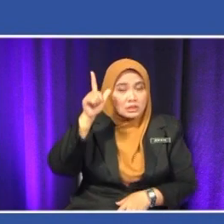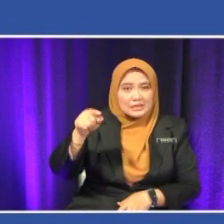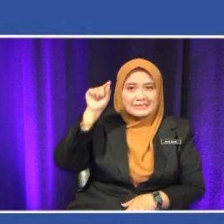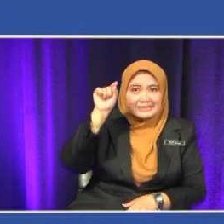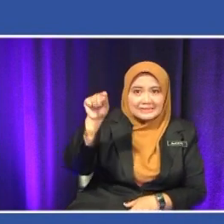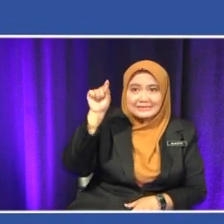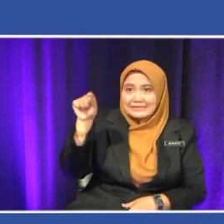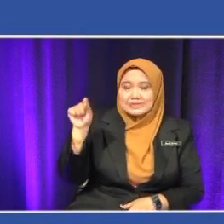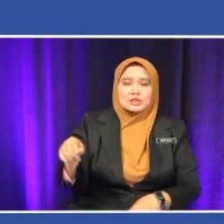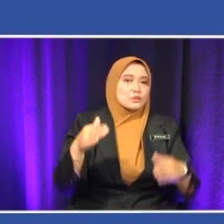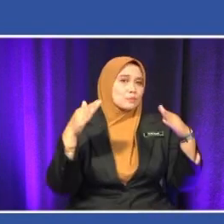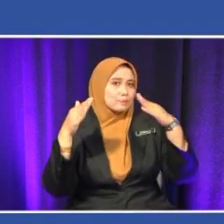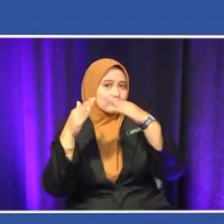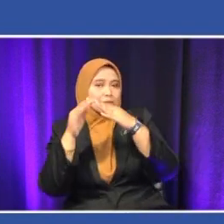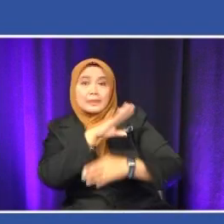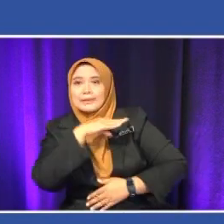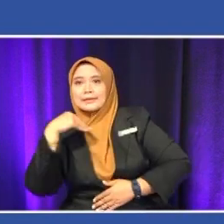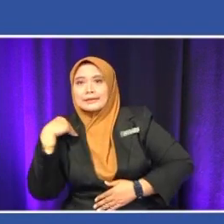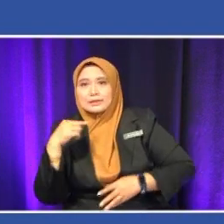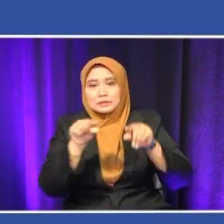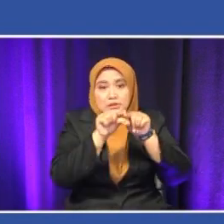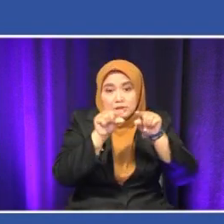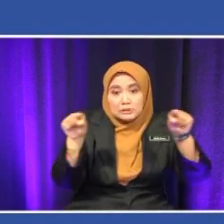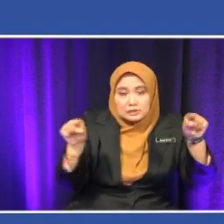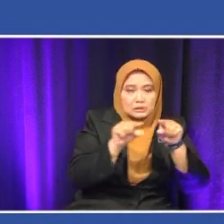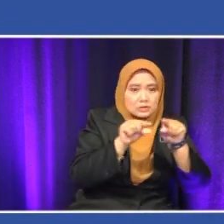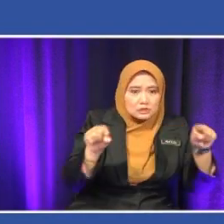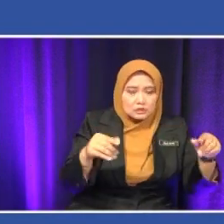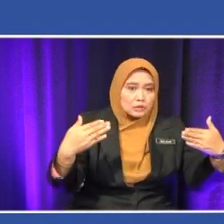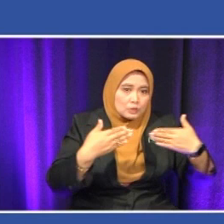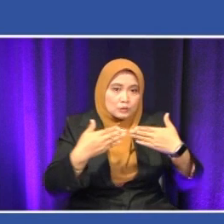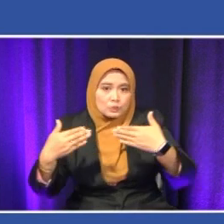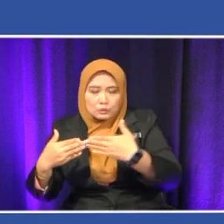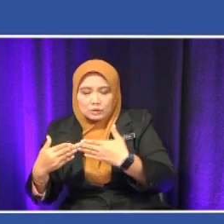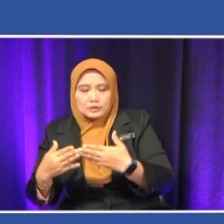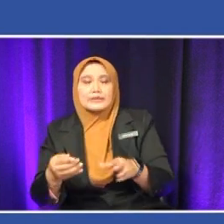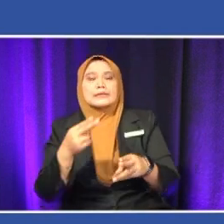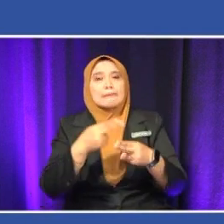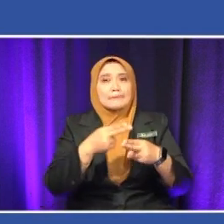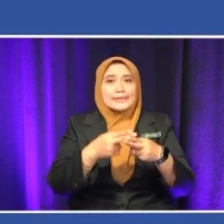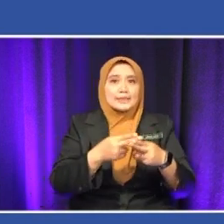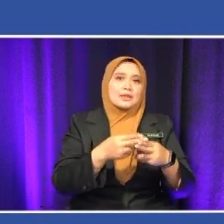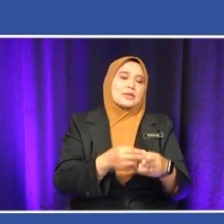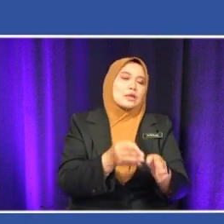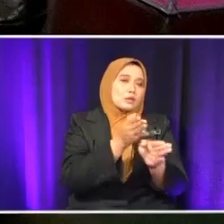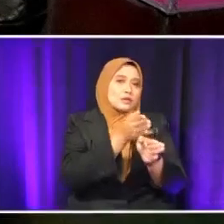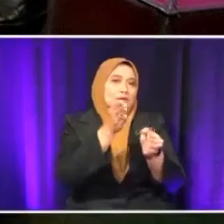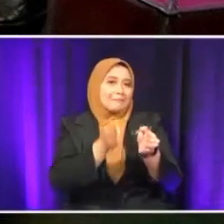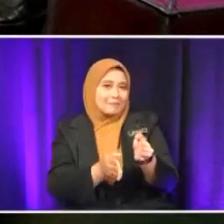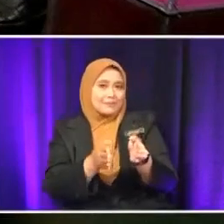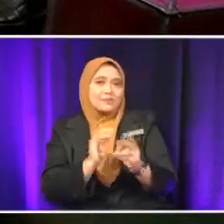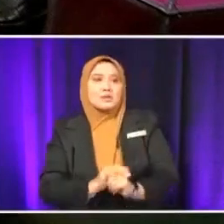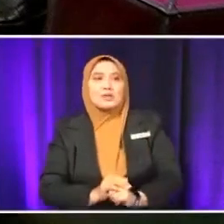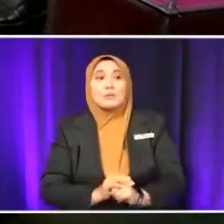Dan garisan-garisan yang menyambungkan di antara bucu itu kita panggil sebagai tepi. Boleh tak Chris bantu cikgu untuk taruh